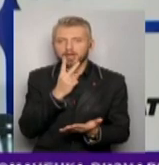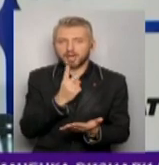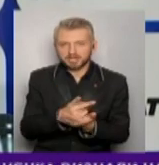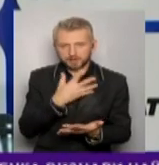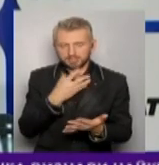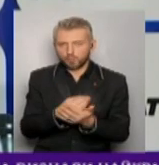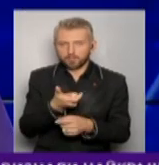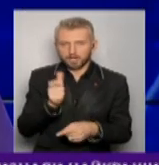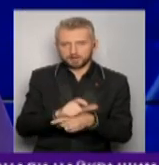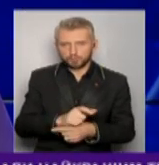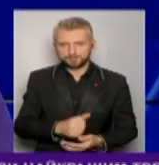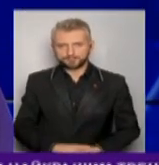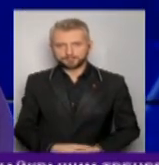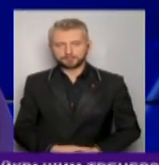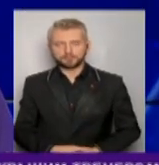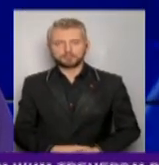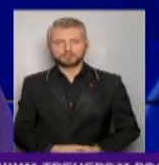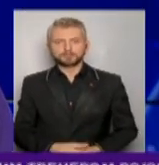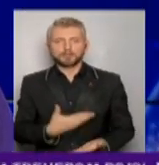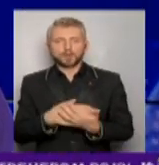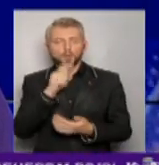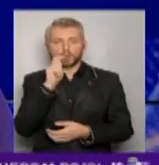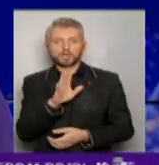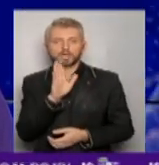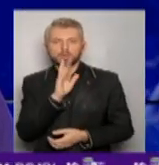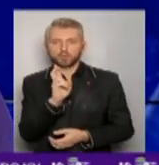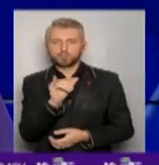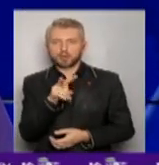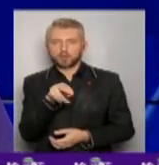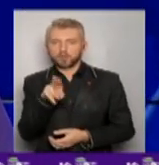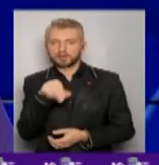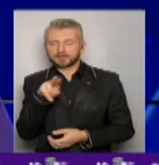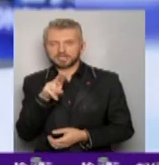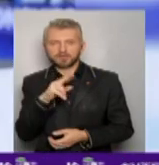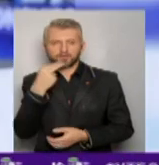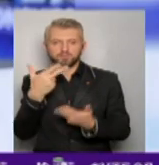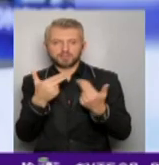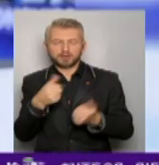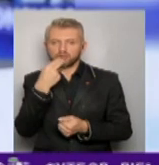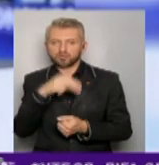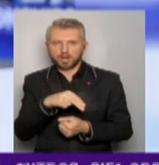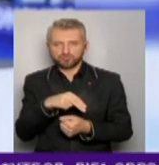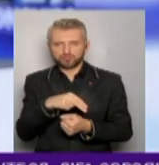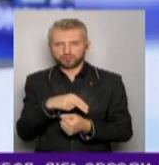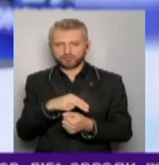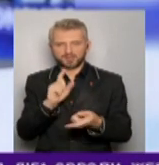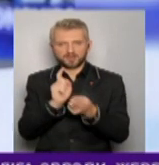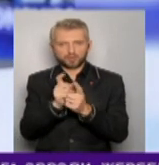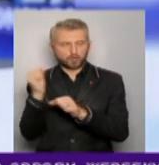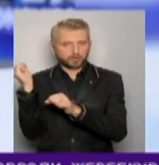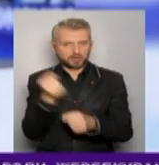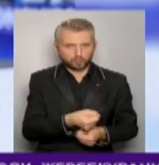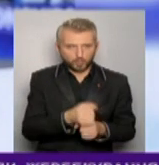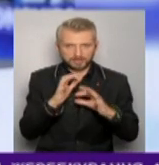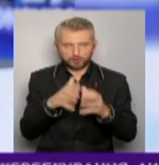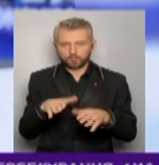свій максимум. А от українку Дарину Білодід визнали кращою дзюдоїсткою світу у ваговій категорії до 48